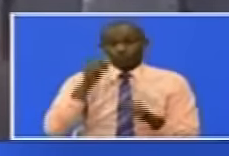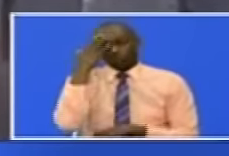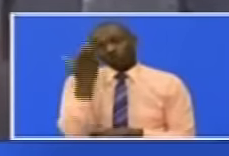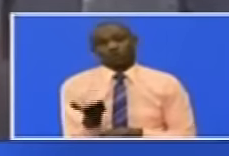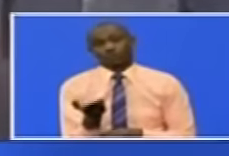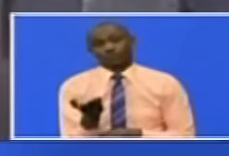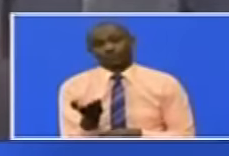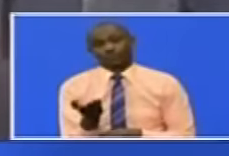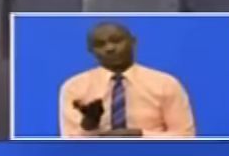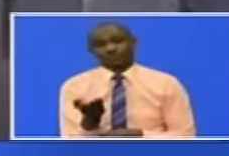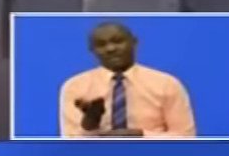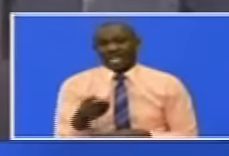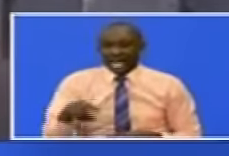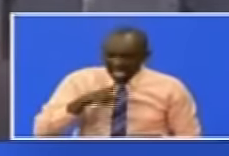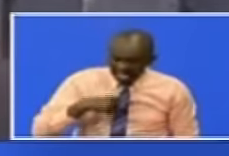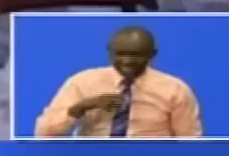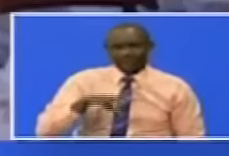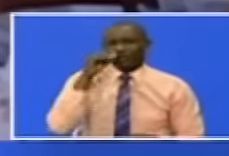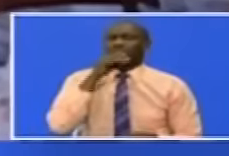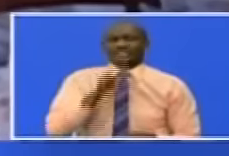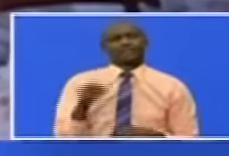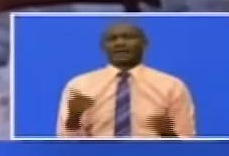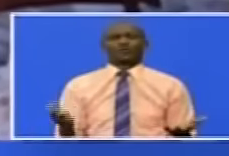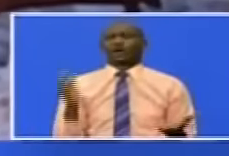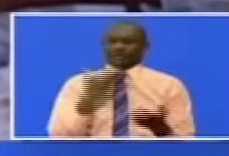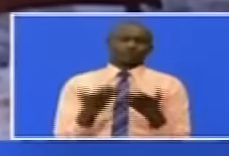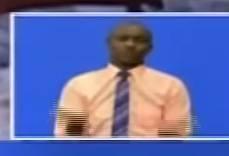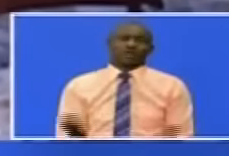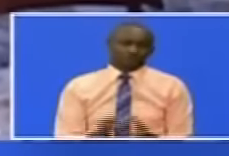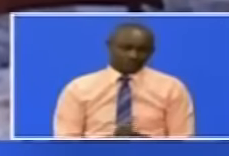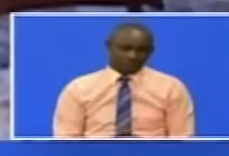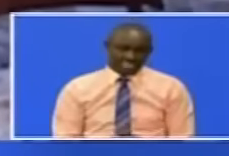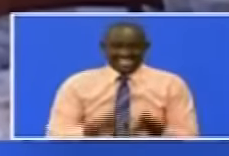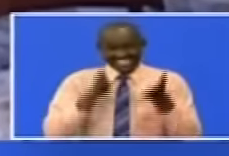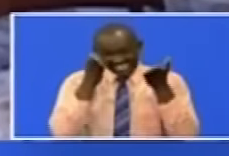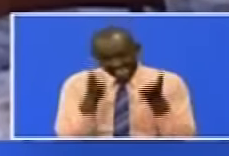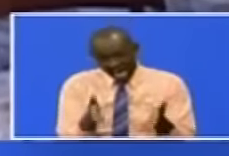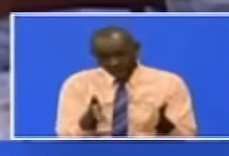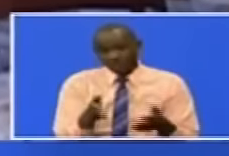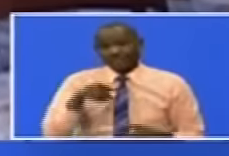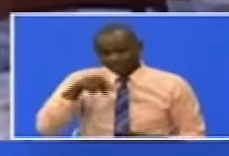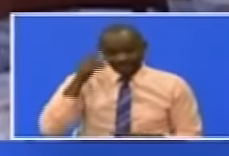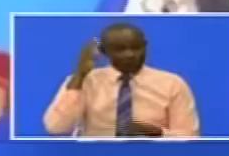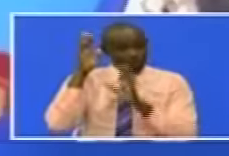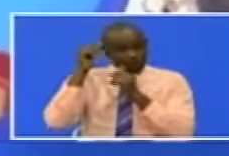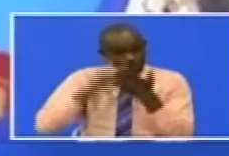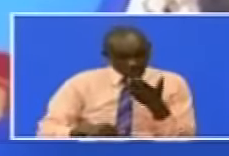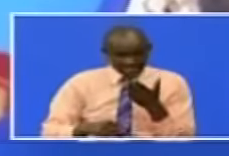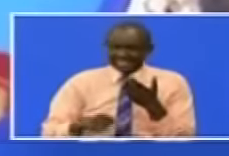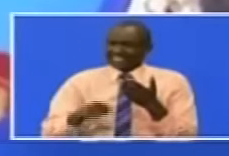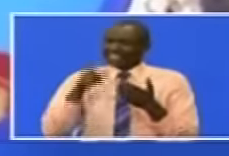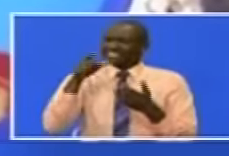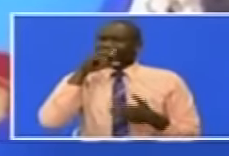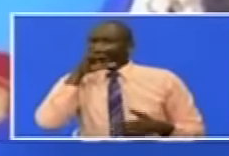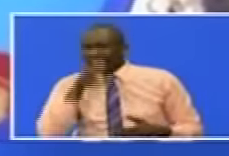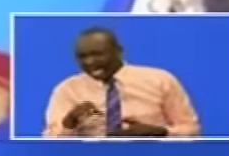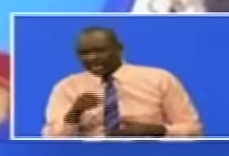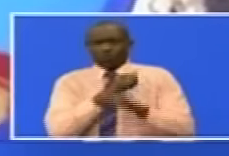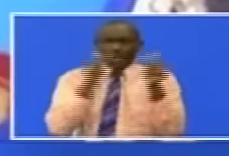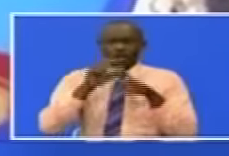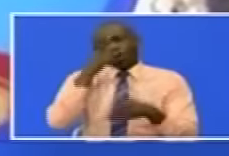kwamba hatujapata kijana. Sasa tumaini lao ni kwamba alipo jamaa yao yu salama,